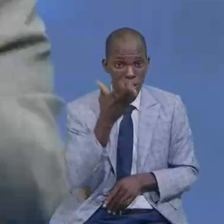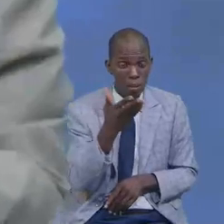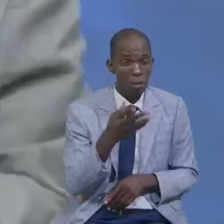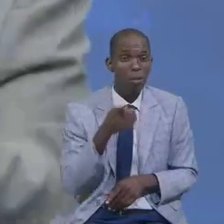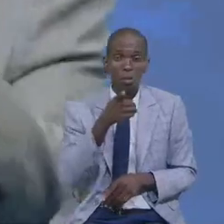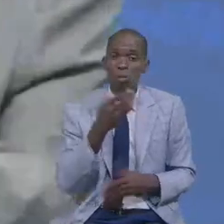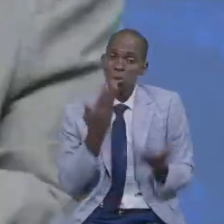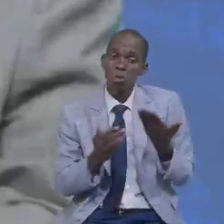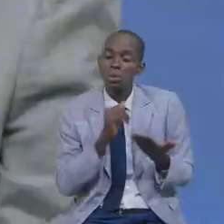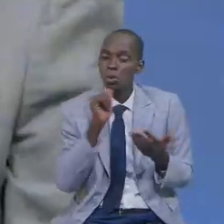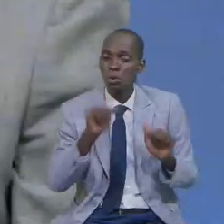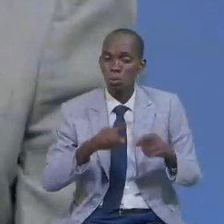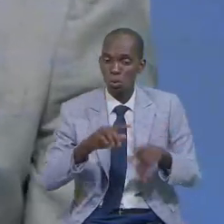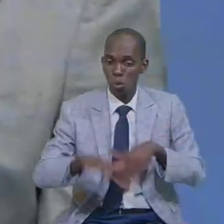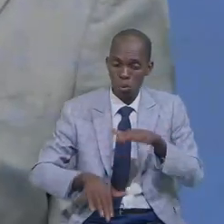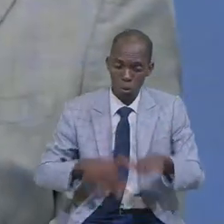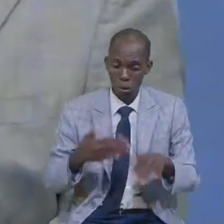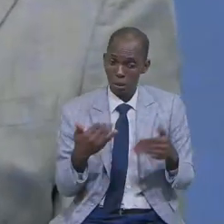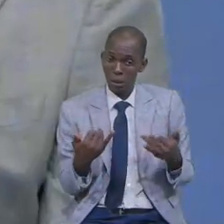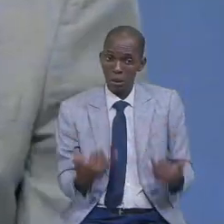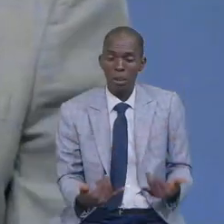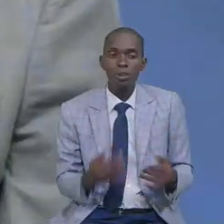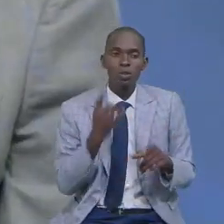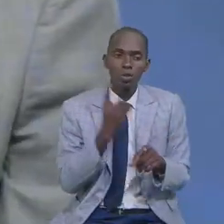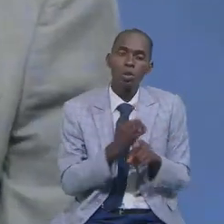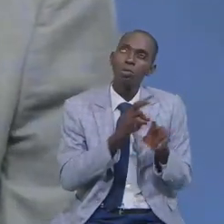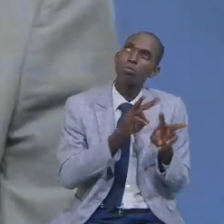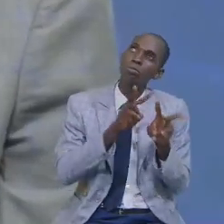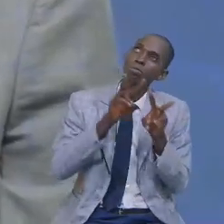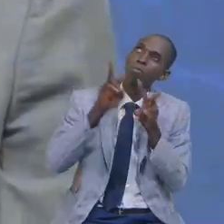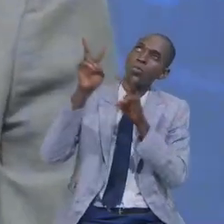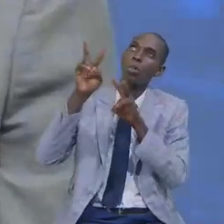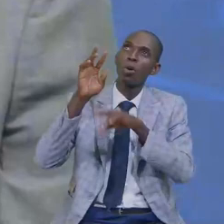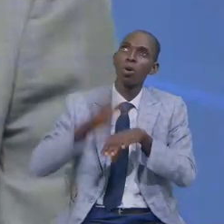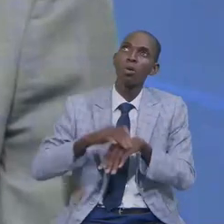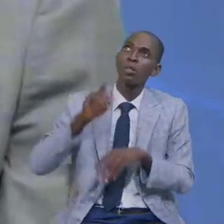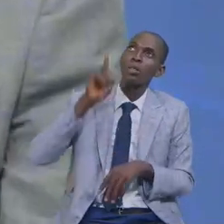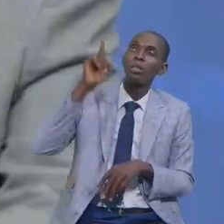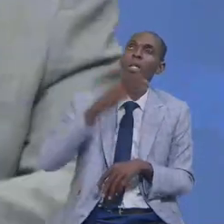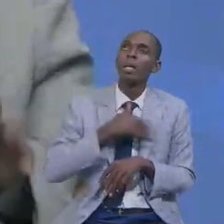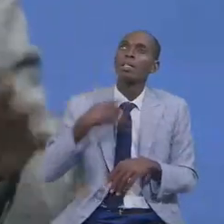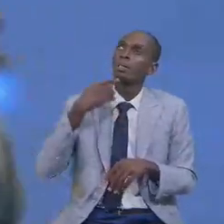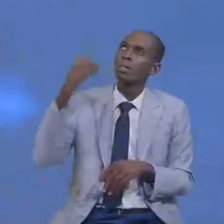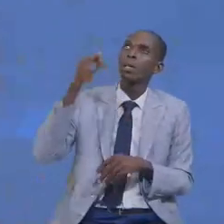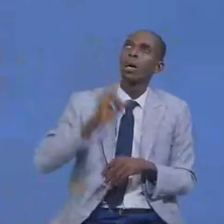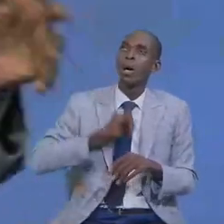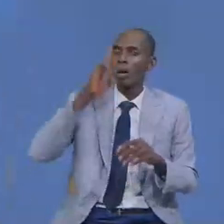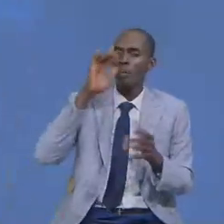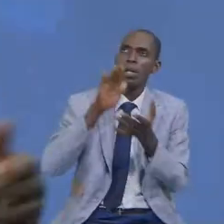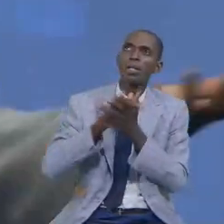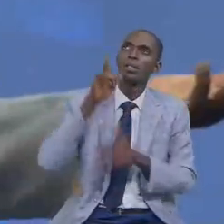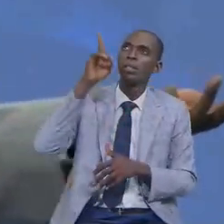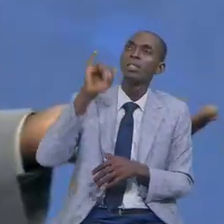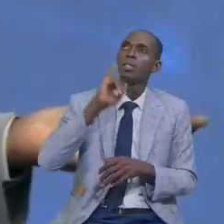pourrais pas marcher maintenant. Tu lèves les regards vers lui et tu dis, je crois, il est